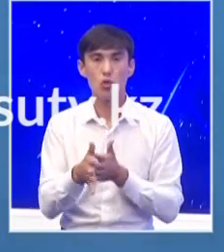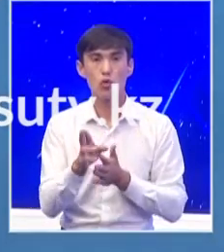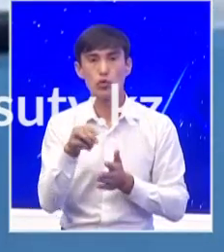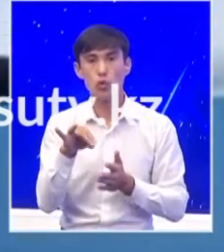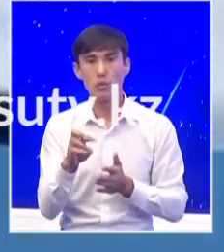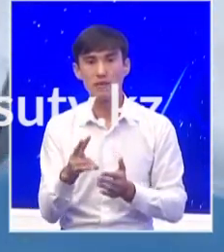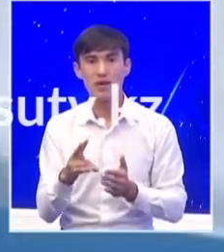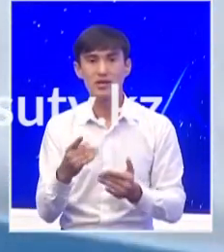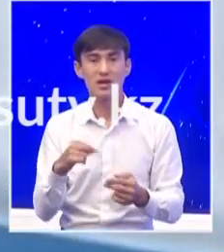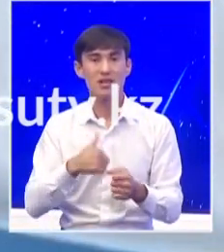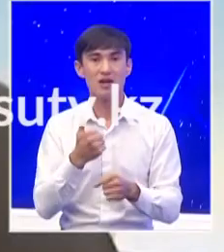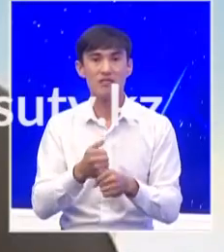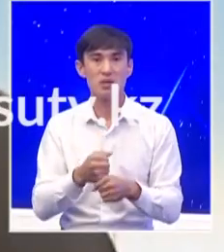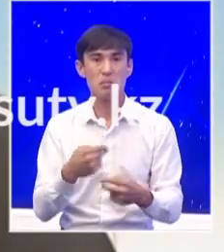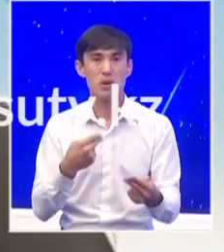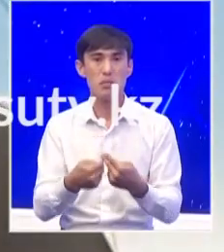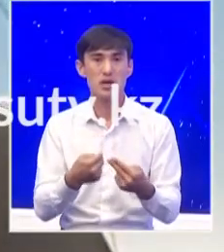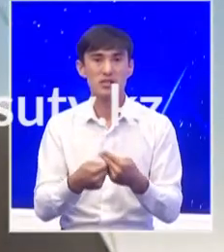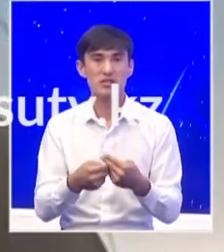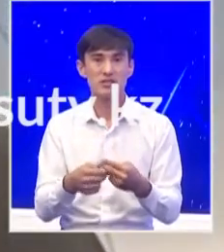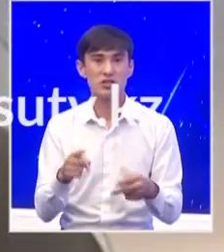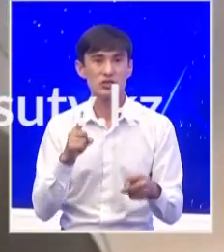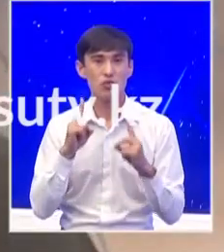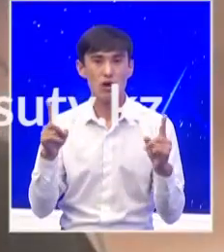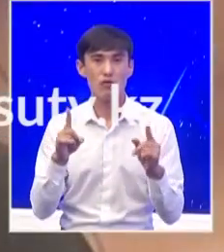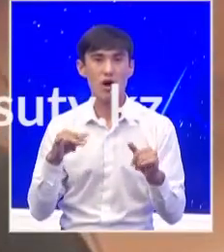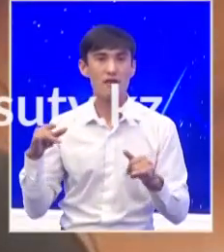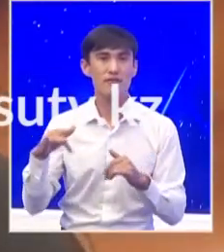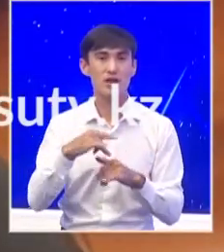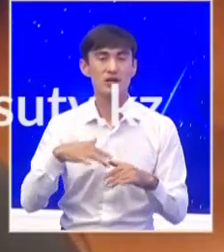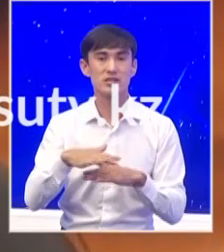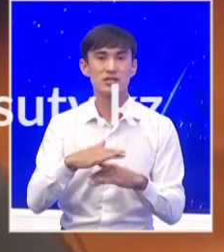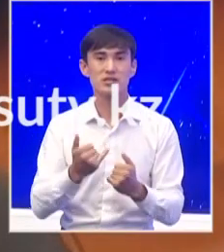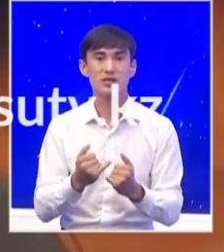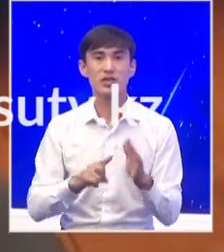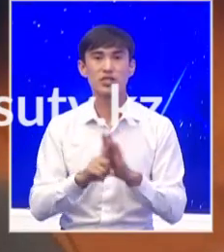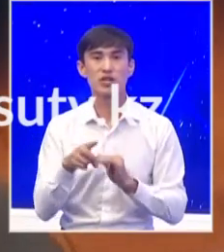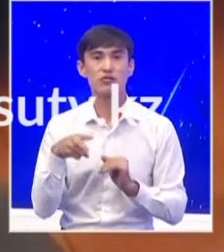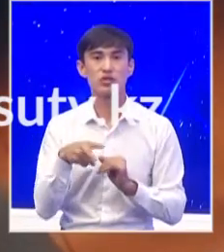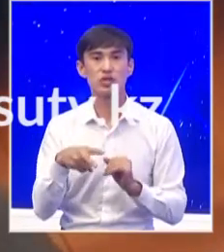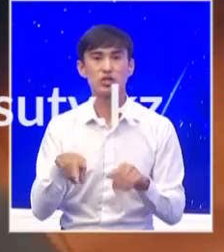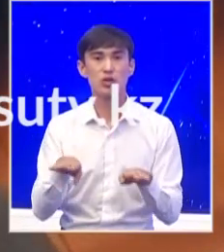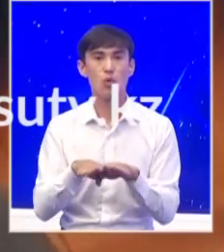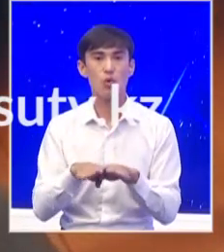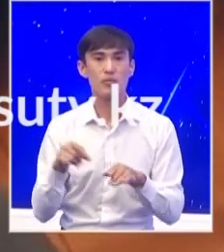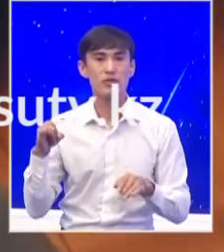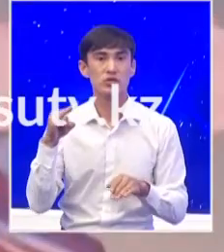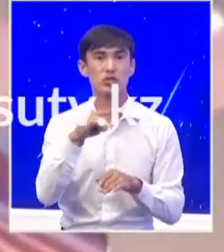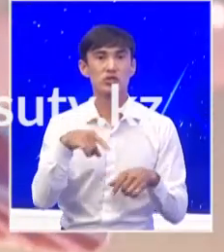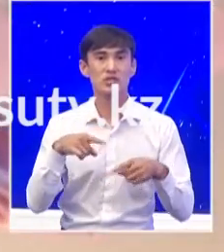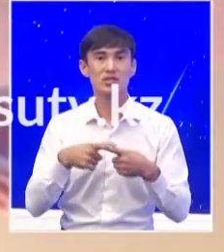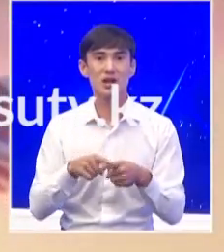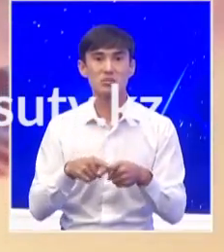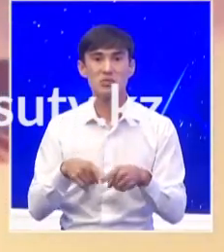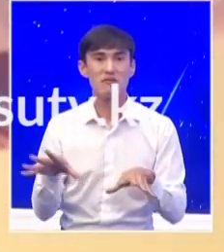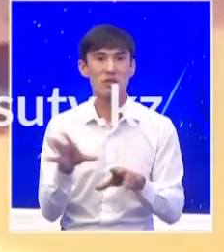являлись основными препятствиями для развития сверхзвуковой гражданской авиации. В начале 2000-х такой воздушный транспорт вообще